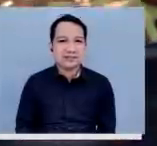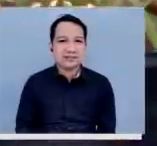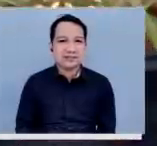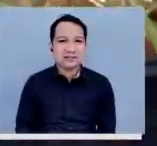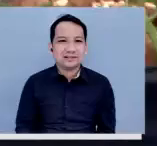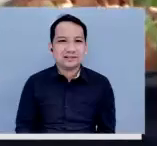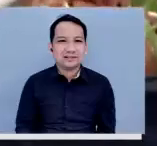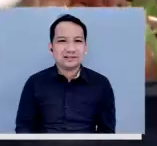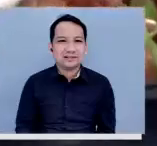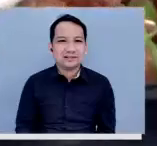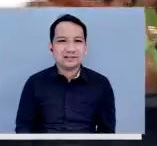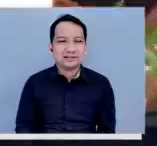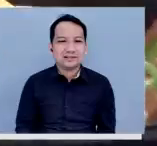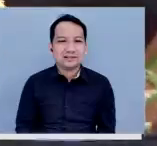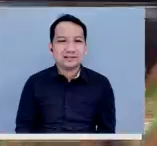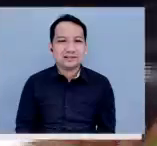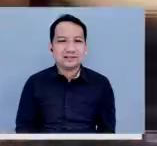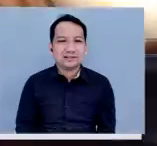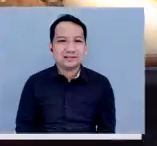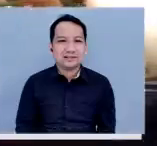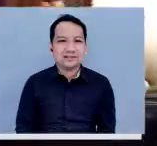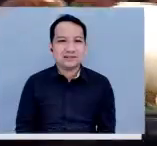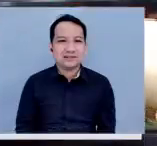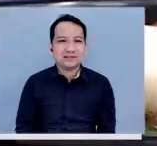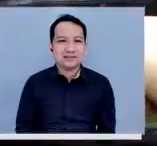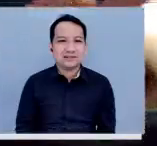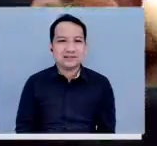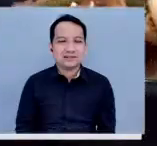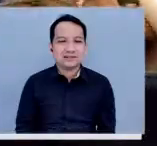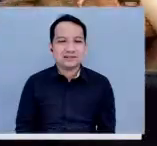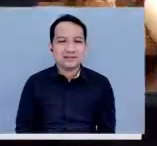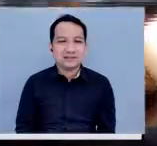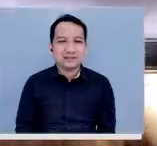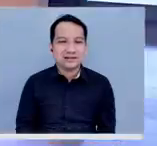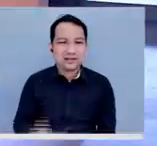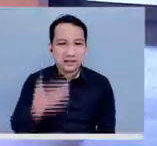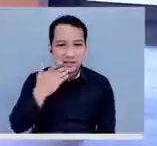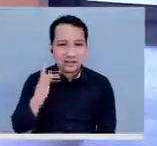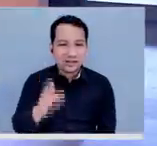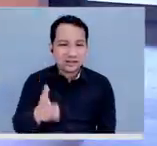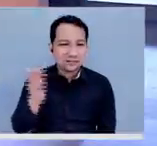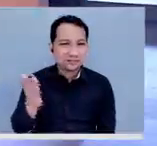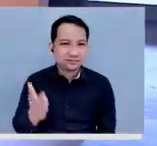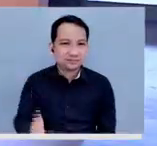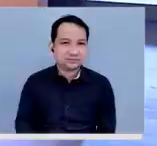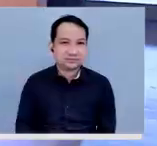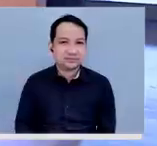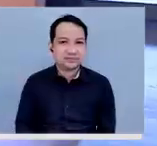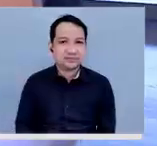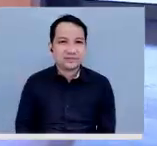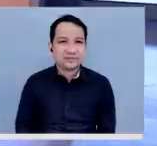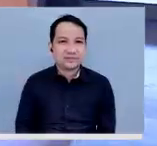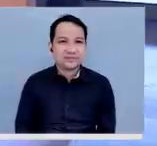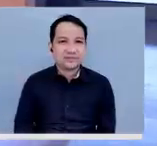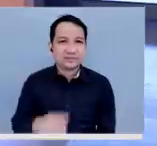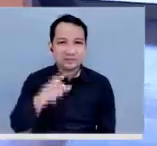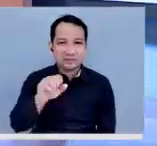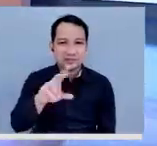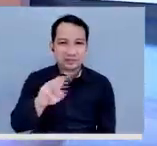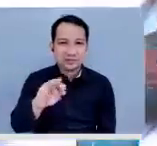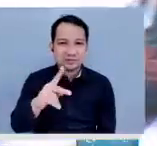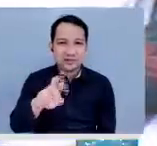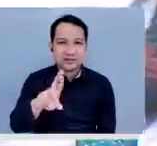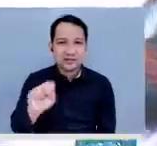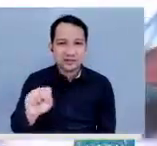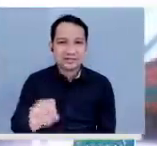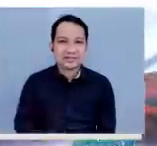yung sauce nyo. Chef Paul. Ang secret recipe ba yan? Dito ako sa ano sa bestseller nyo, yung sushi. Sushi mares. Kasi